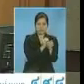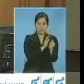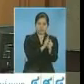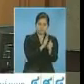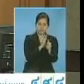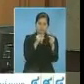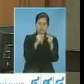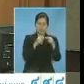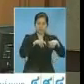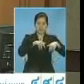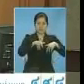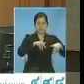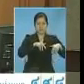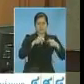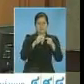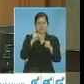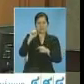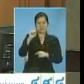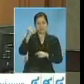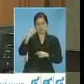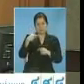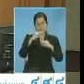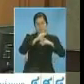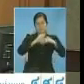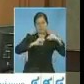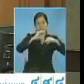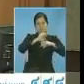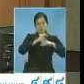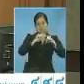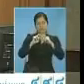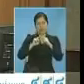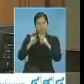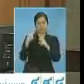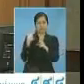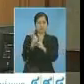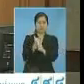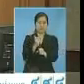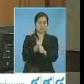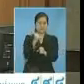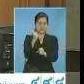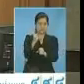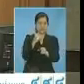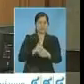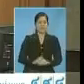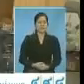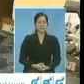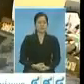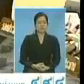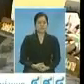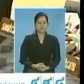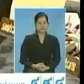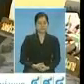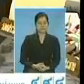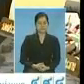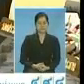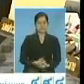ด้านสวัสดิการหรือโครงการในการเสริมศักยภาพของพี่น้องประชาชนแล้วก็การพัฒนาเศรษฐกิจโดยรวมต่อไป